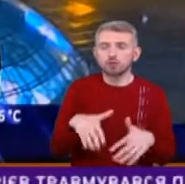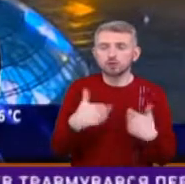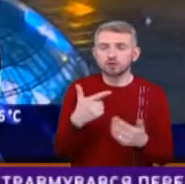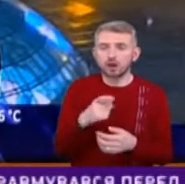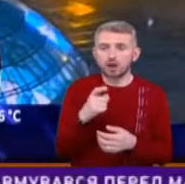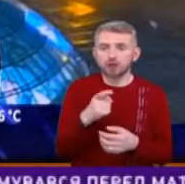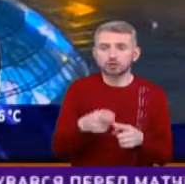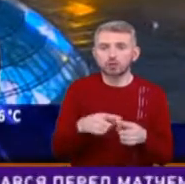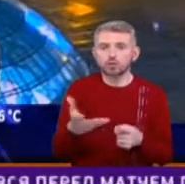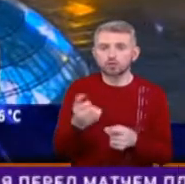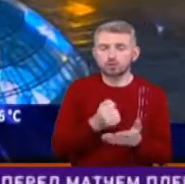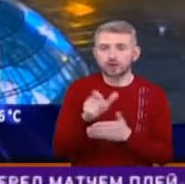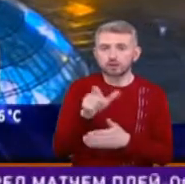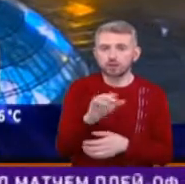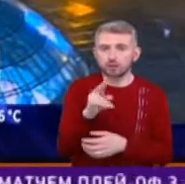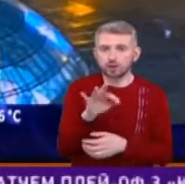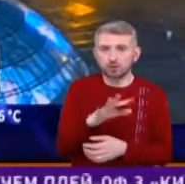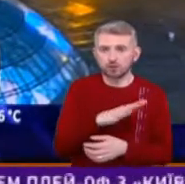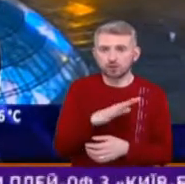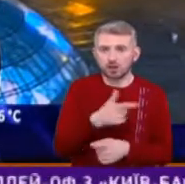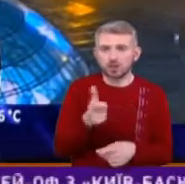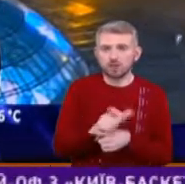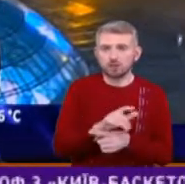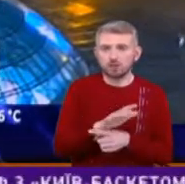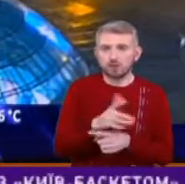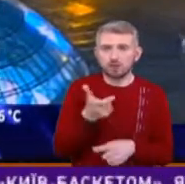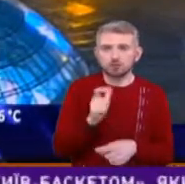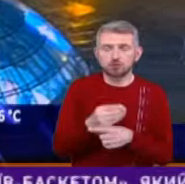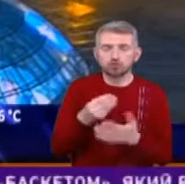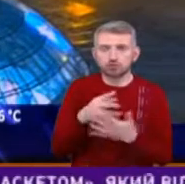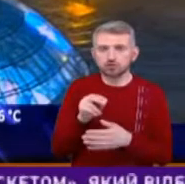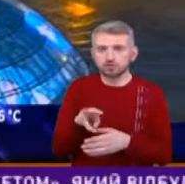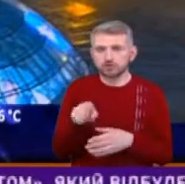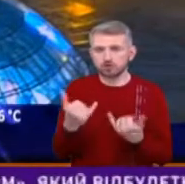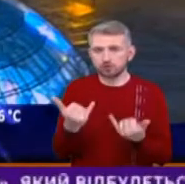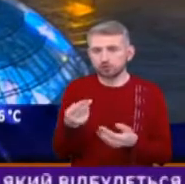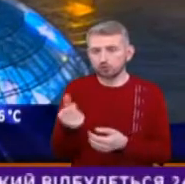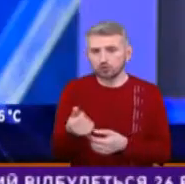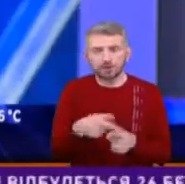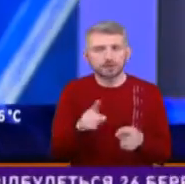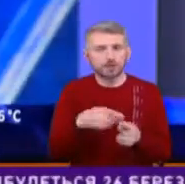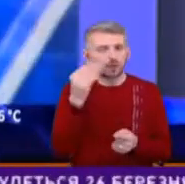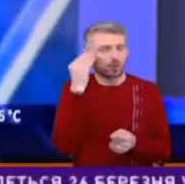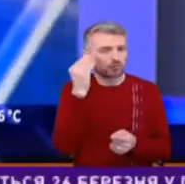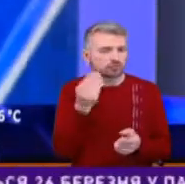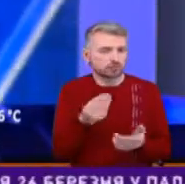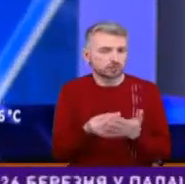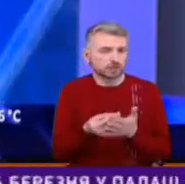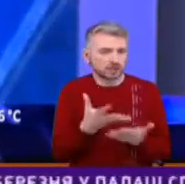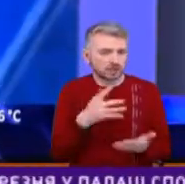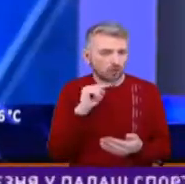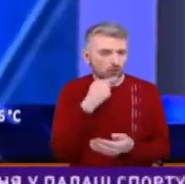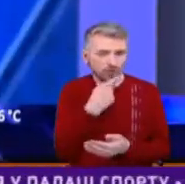яку отримав кандидат Бойко, була на більш дорожча, ніж те, що купувався. Ну, це оцінки економічні. Мене, це турбує,